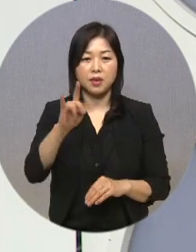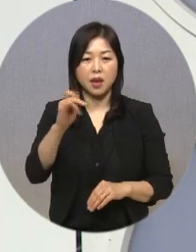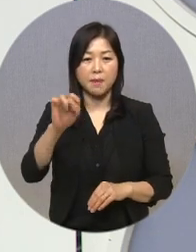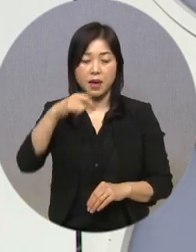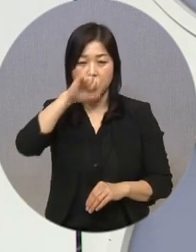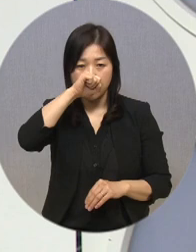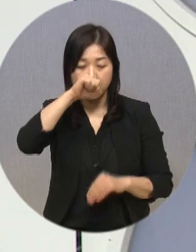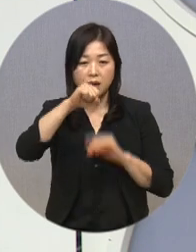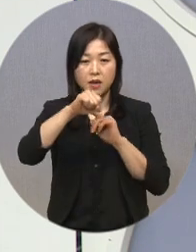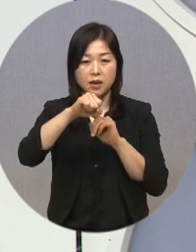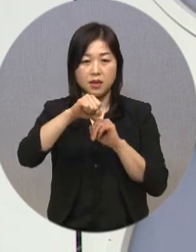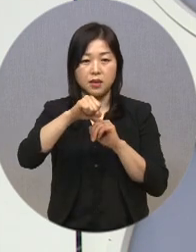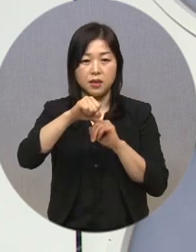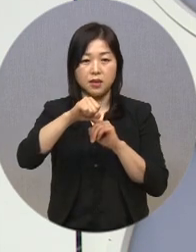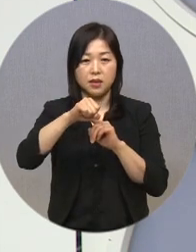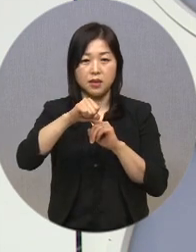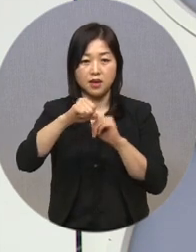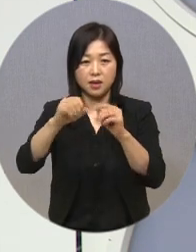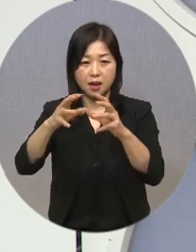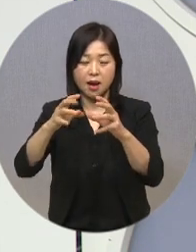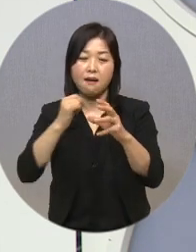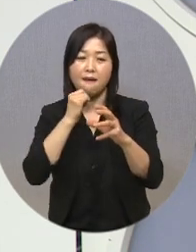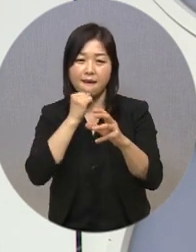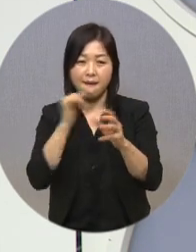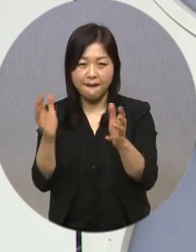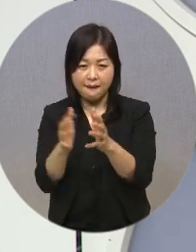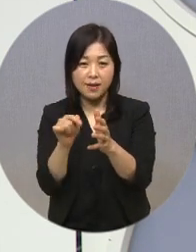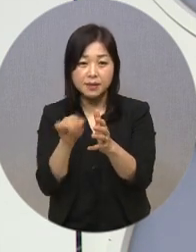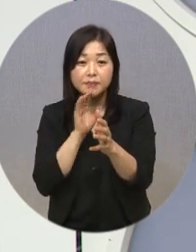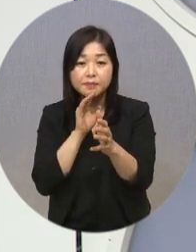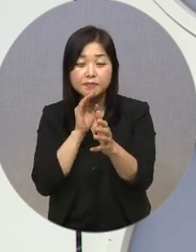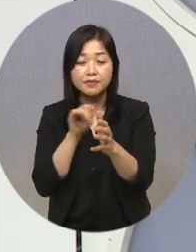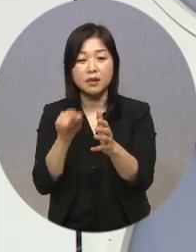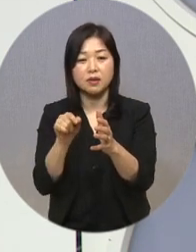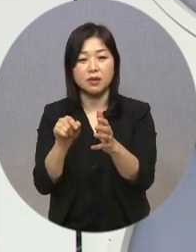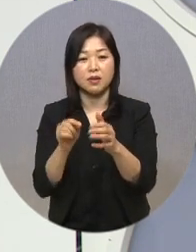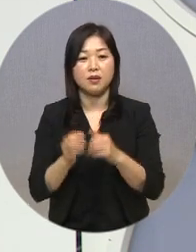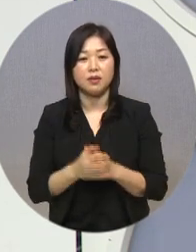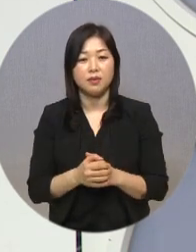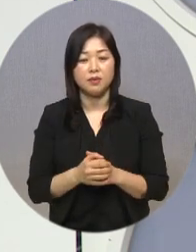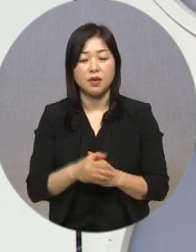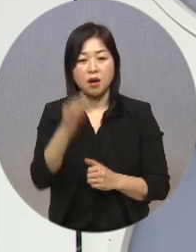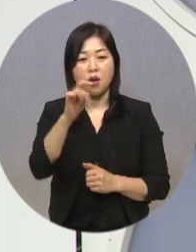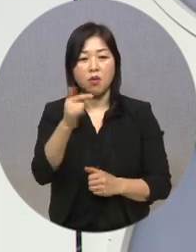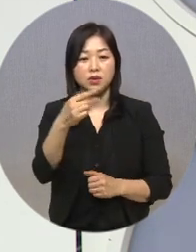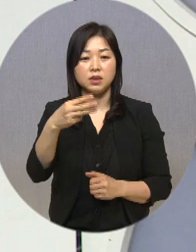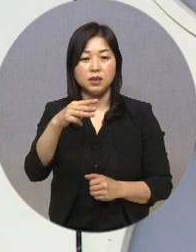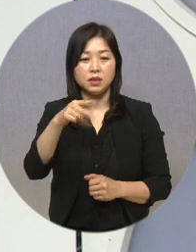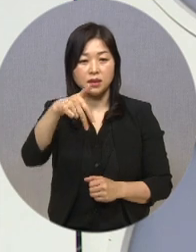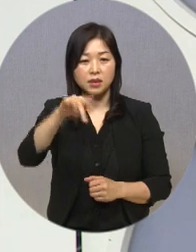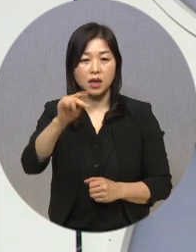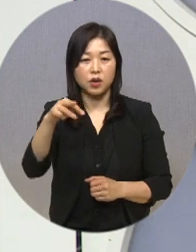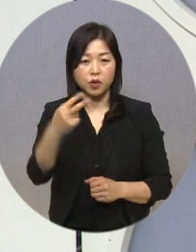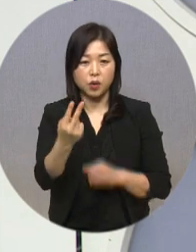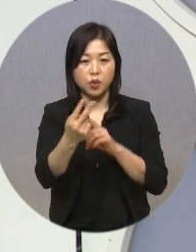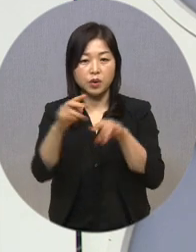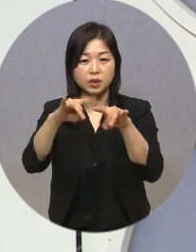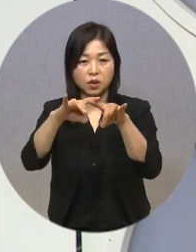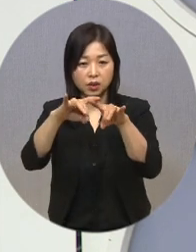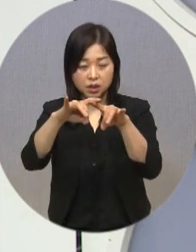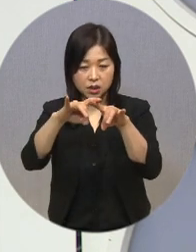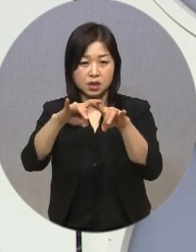대만이 즉삼 대만이 적잖아요. 그러니까는 그렇죠. 거기서 그 원자료 전기를 하고 난